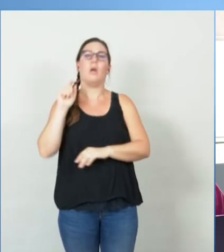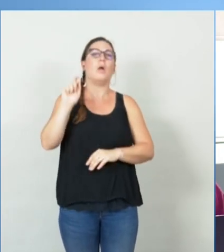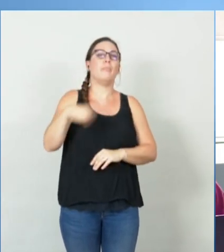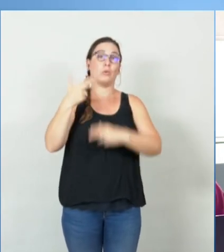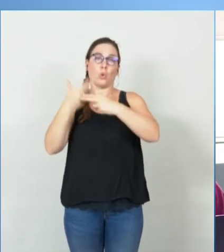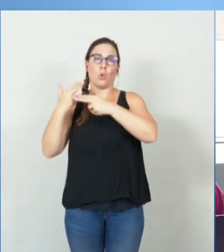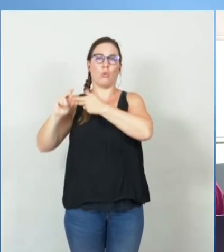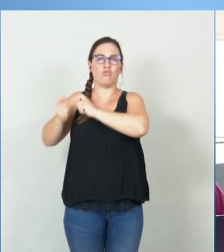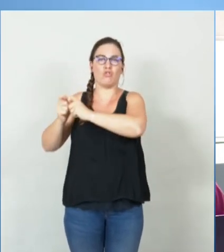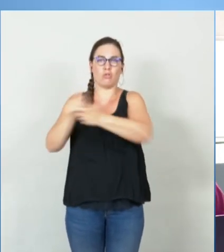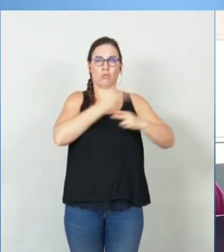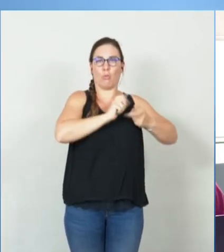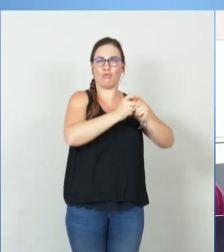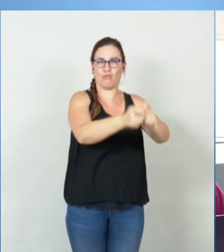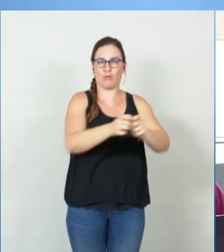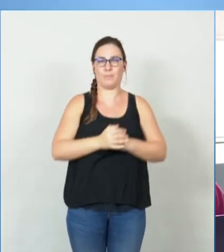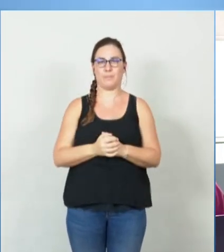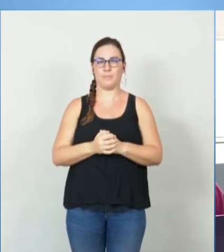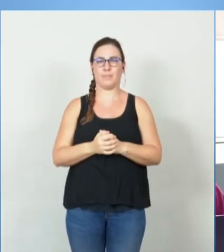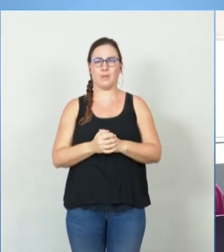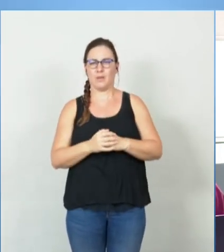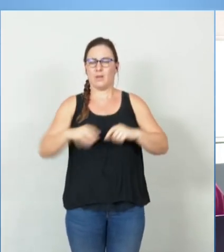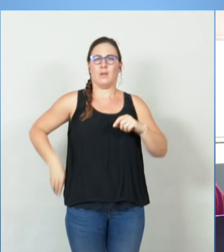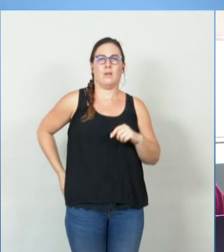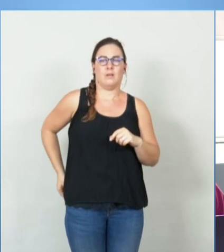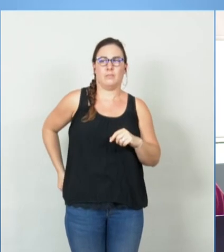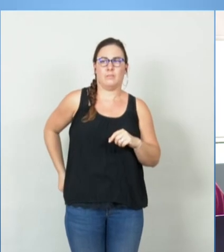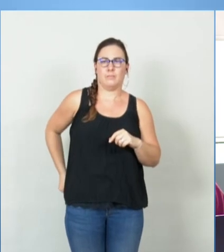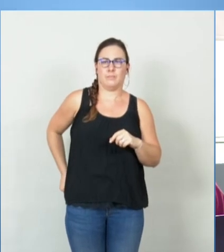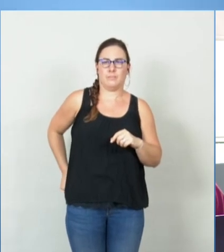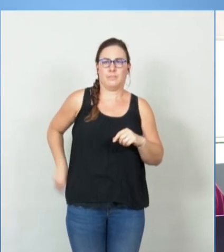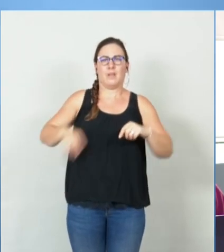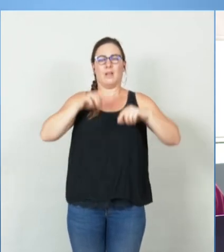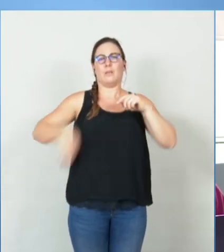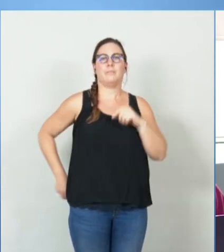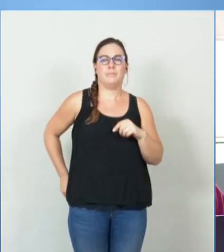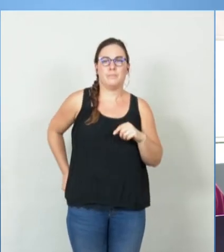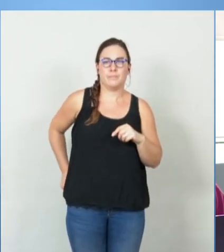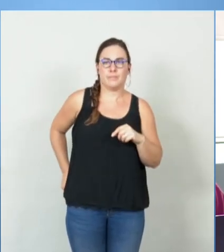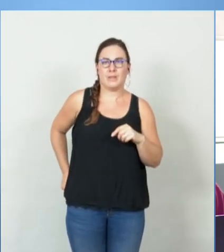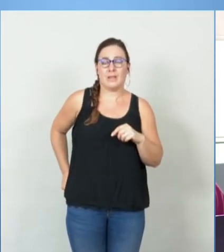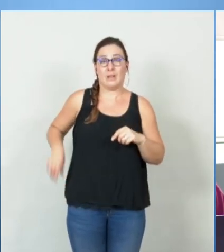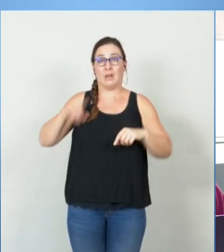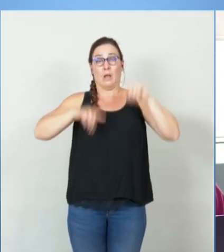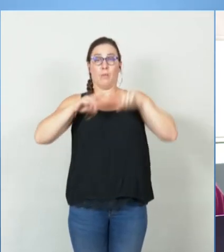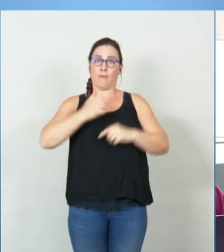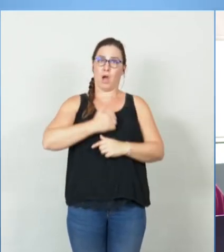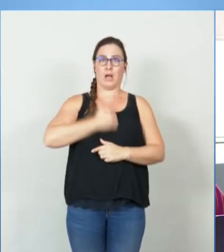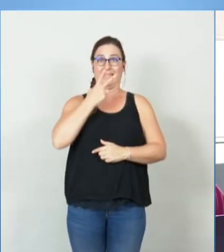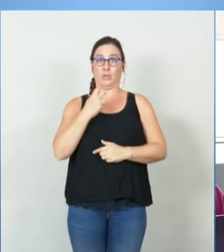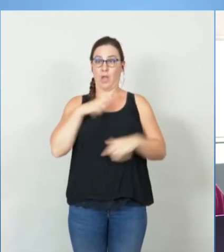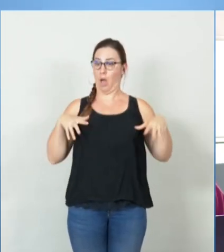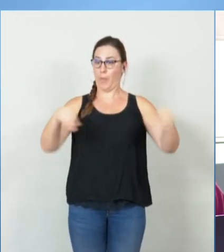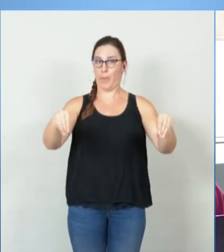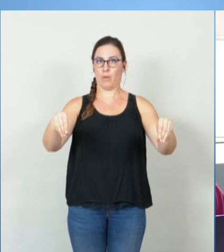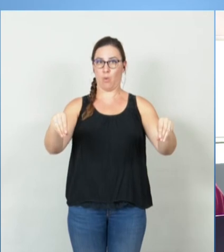d'appellation parfois certains citoyens comme moi s'engagent dans les deux tout simplement par complémentarité